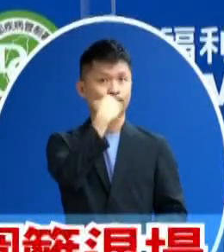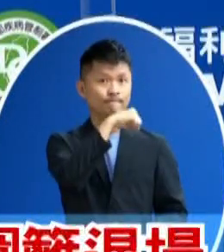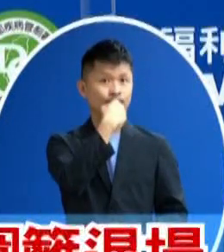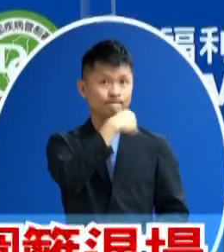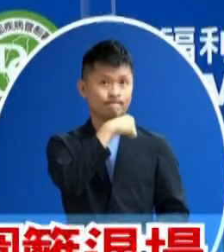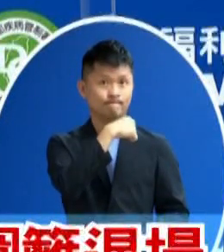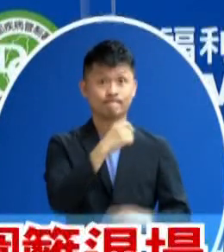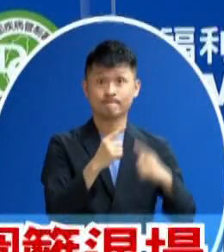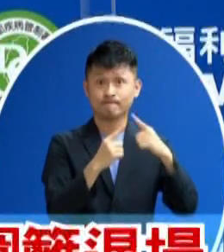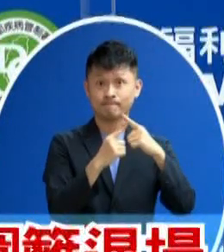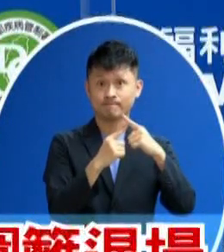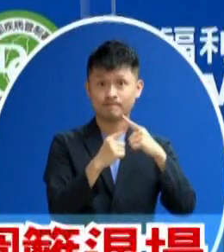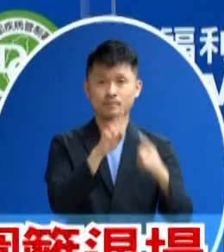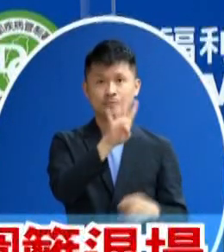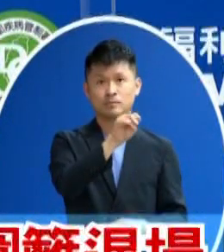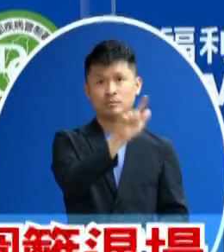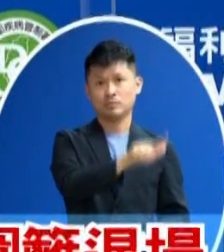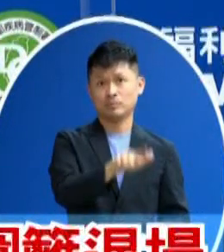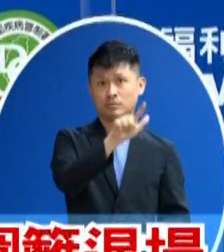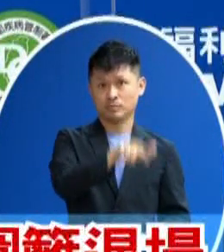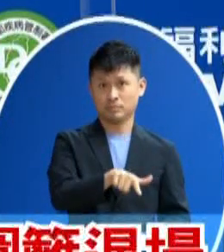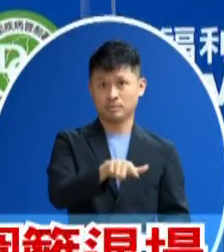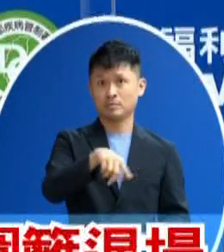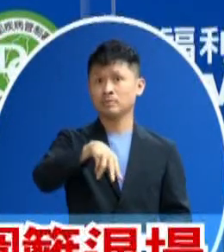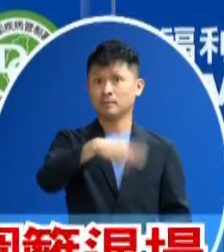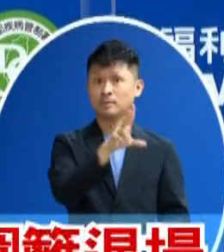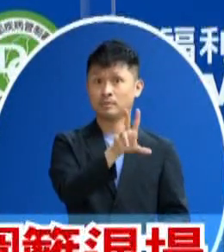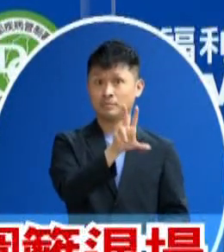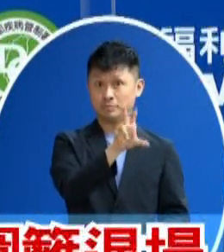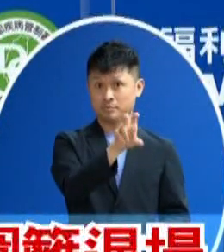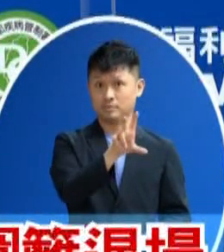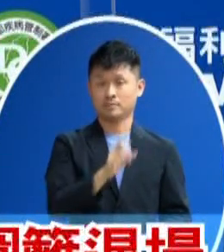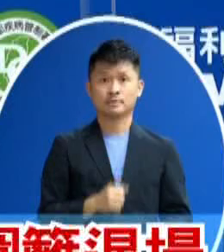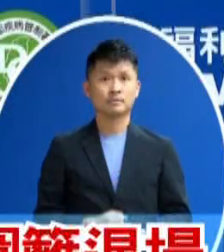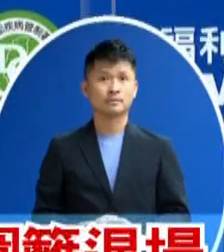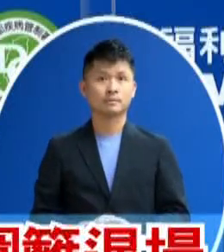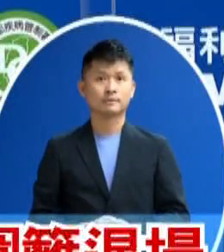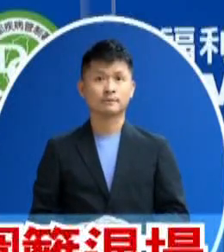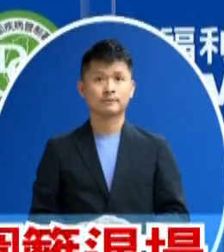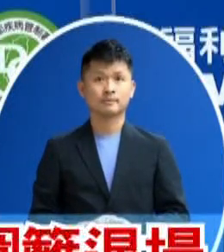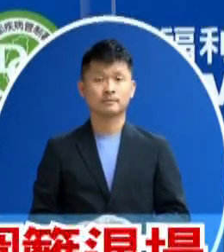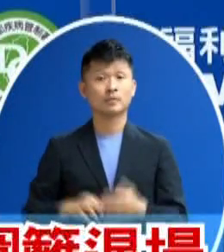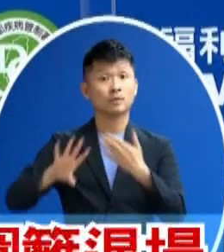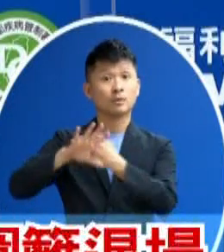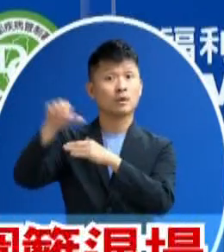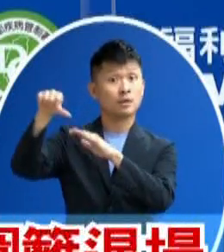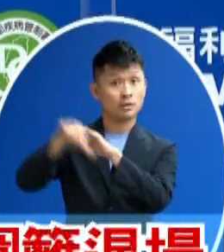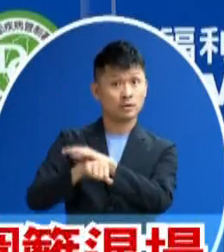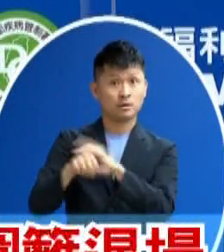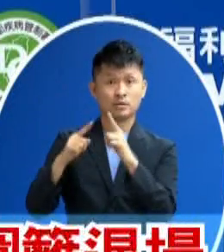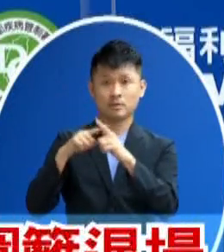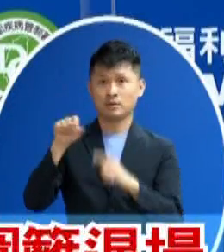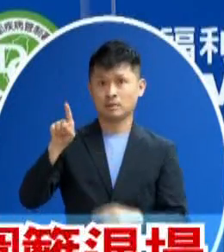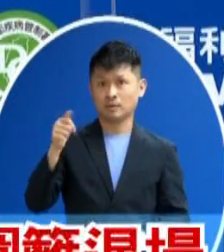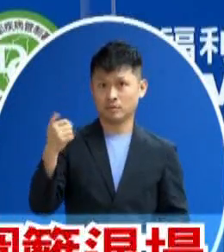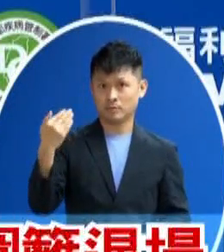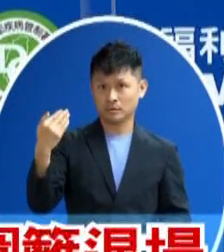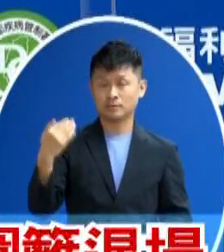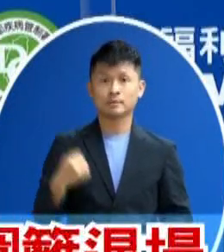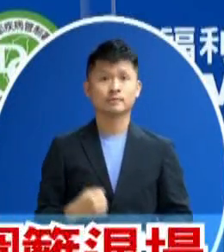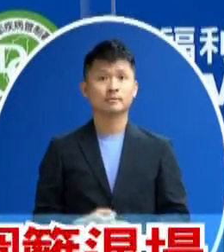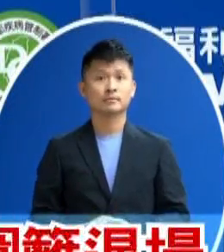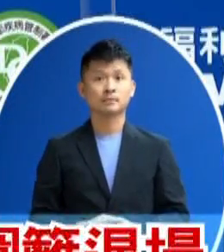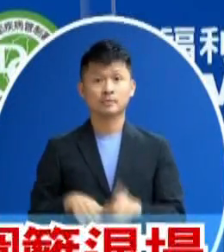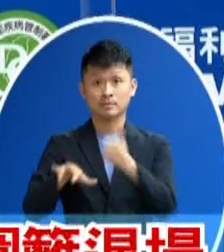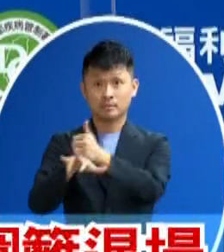受到疫情影响，搭乘大众运输的乘客也越来越少，新竹客运也快撑不下去。在今年9月12号营